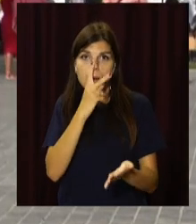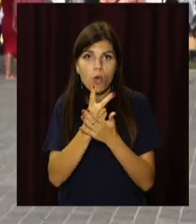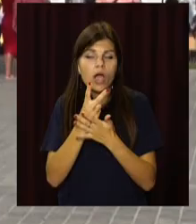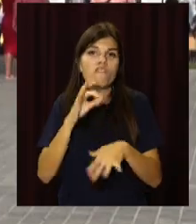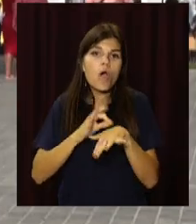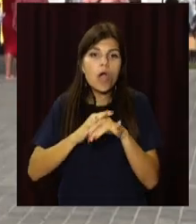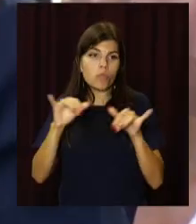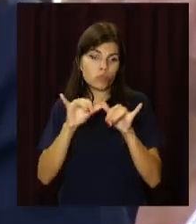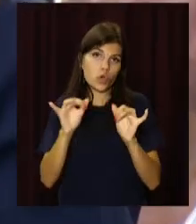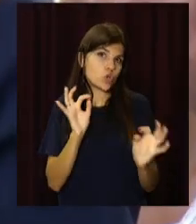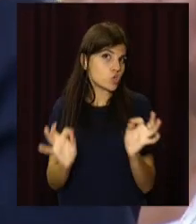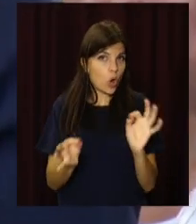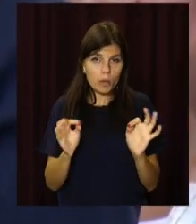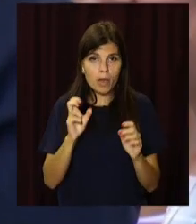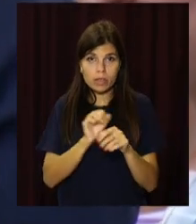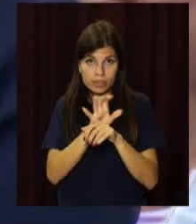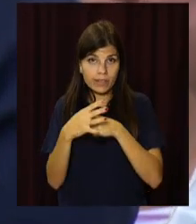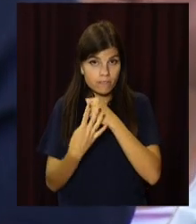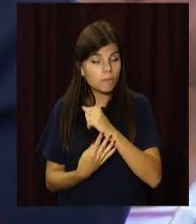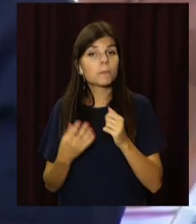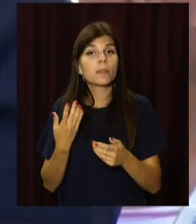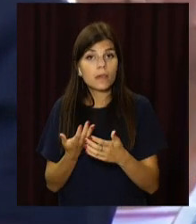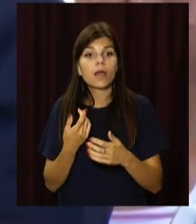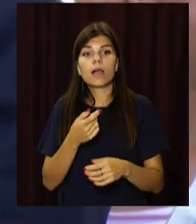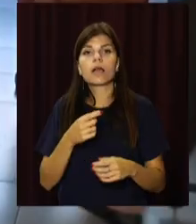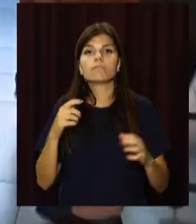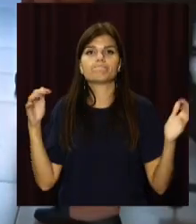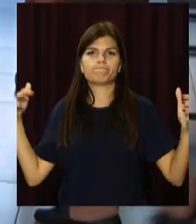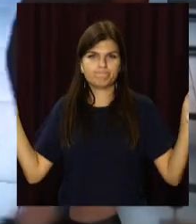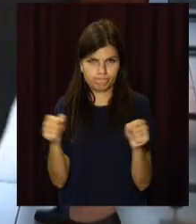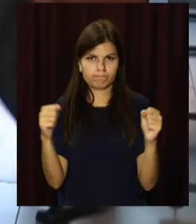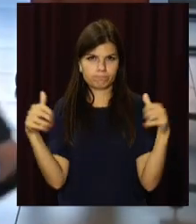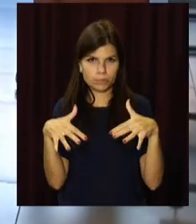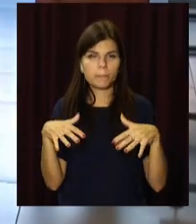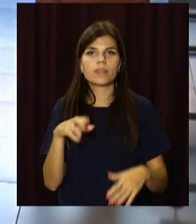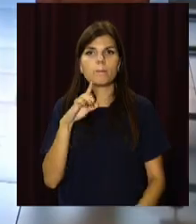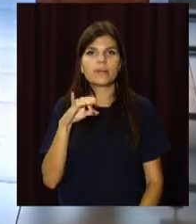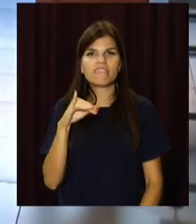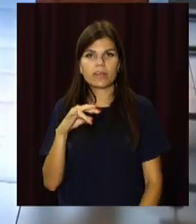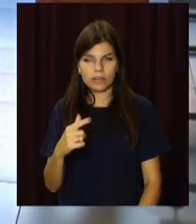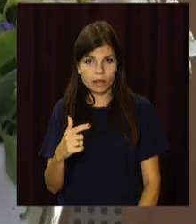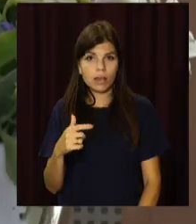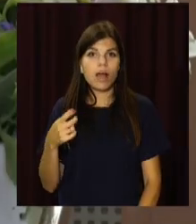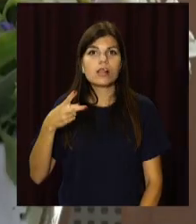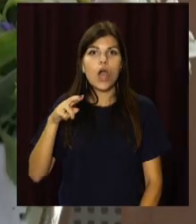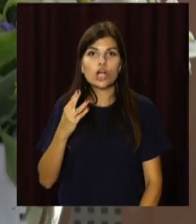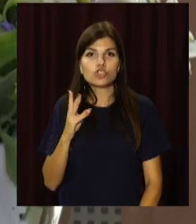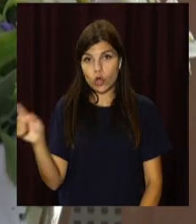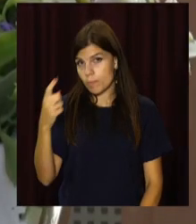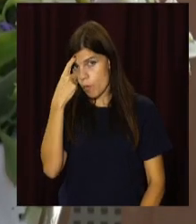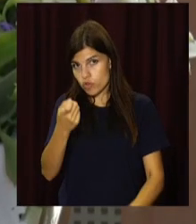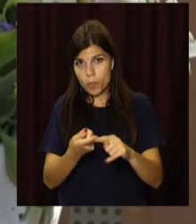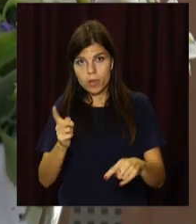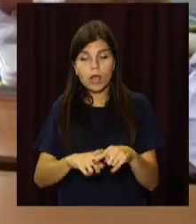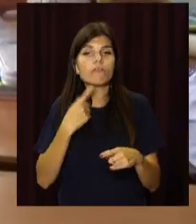показниками захворювання на COVID-19. Про це на брифінгу повідомив міністр охорони здоров'я Віктор Ляшко. Крім того,